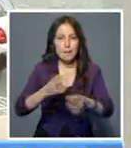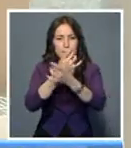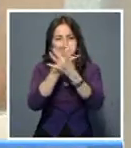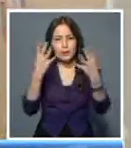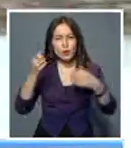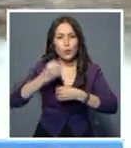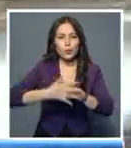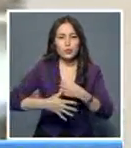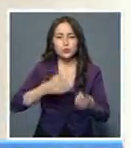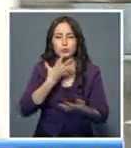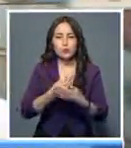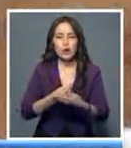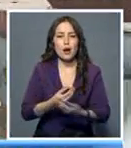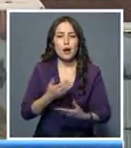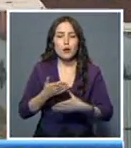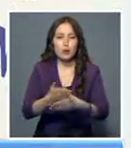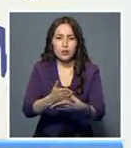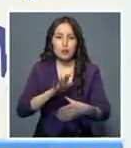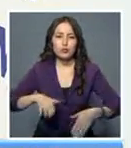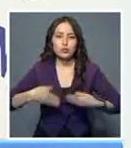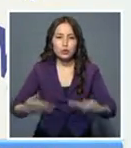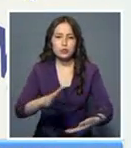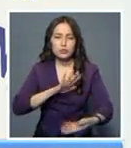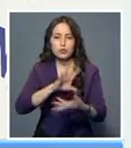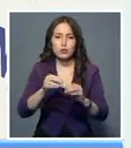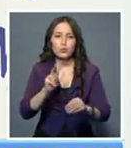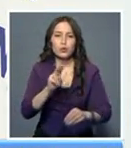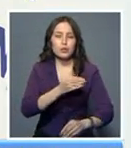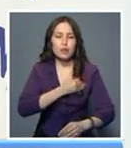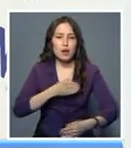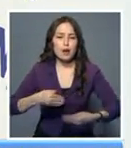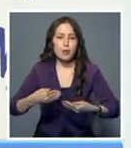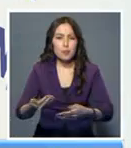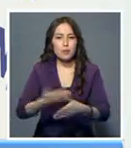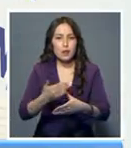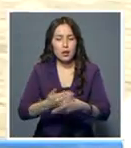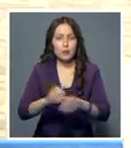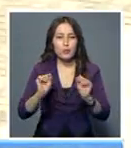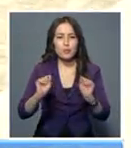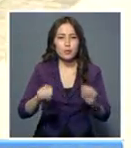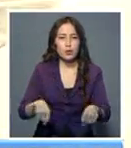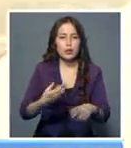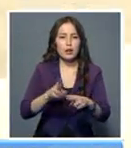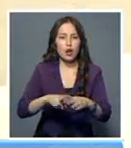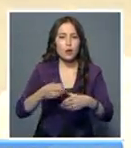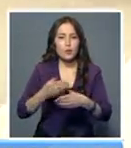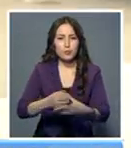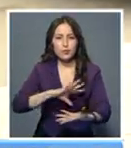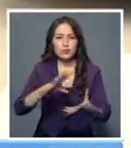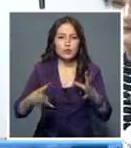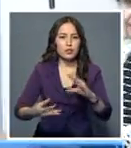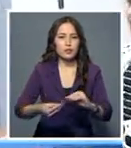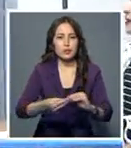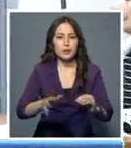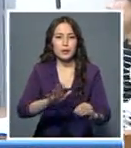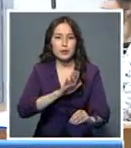өз көмектерін ұсынды. Орталық Достық үйінде орналасқан. Қол үшін созам дегендерге есігі әрдайым ашық. Гуманитарлық көмектің алғашқы легі бірер күнде